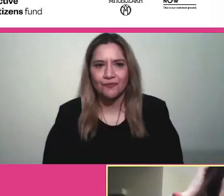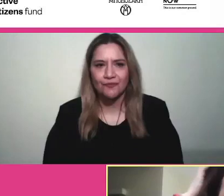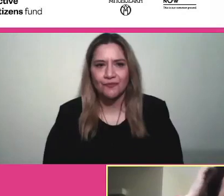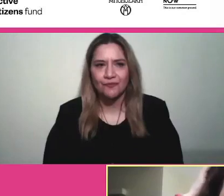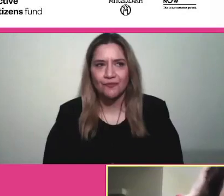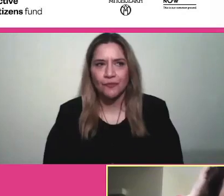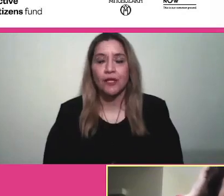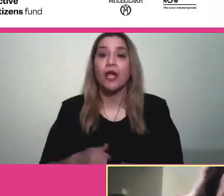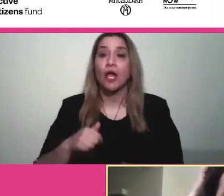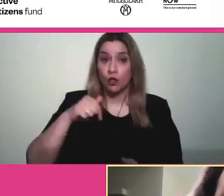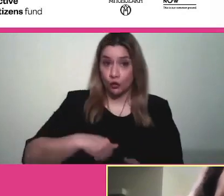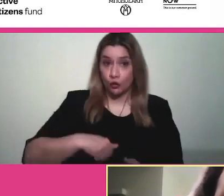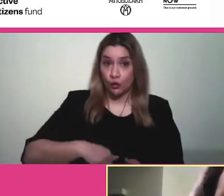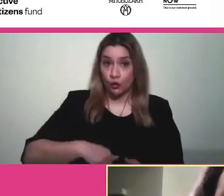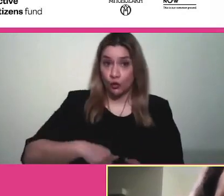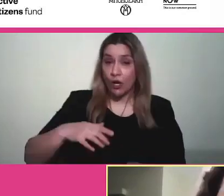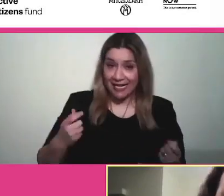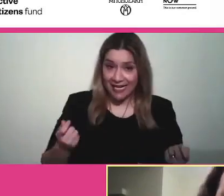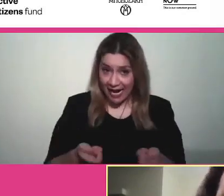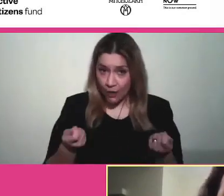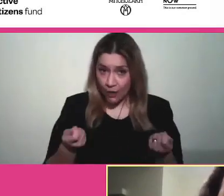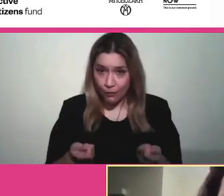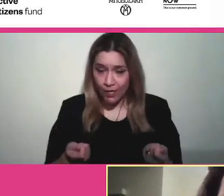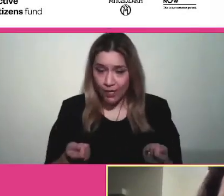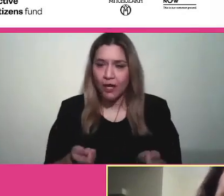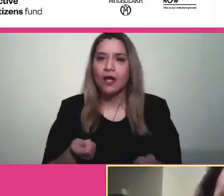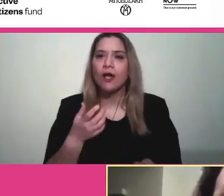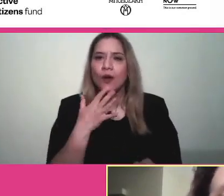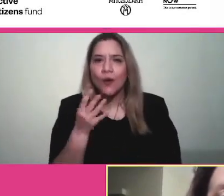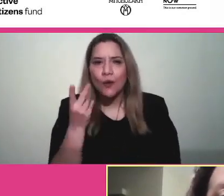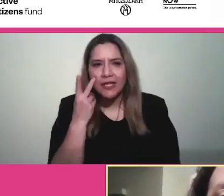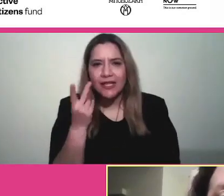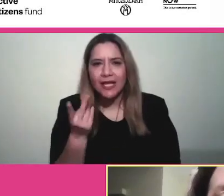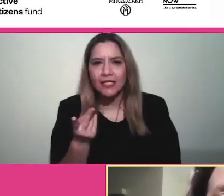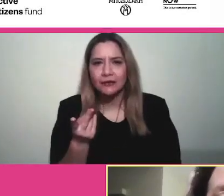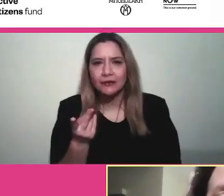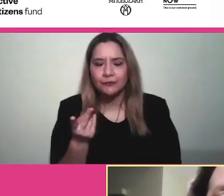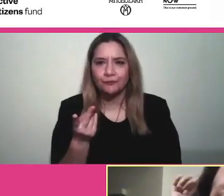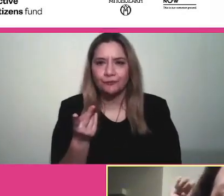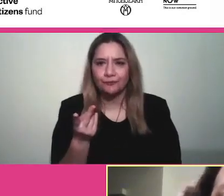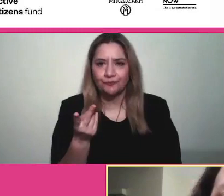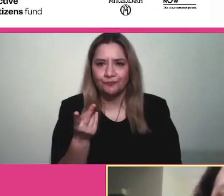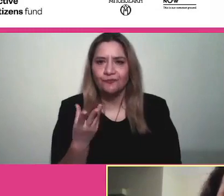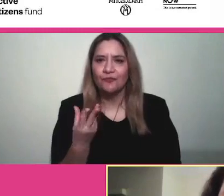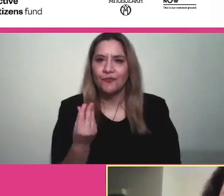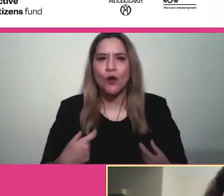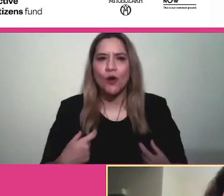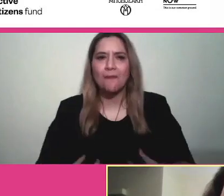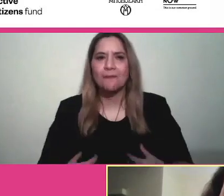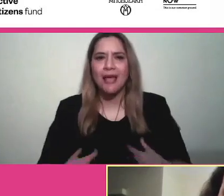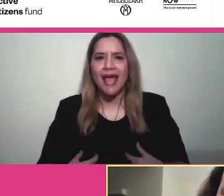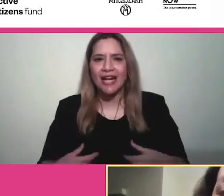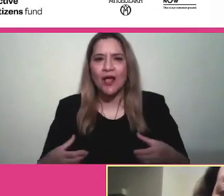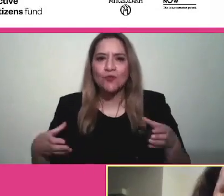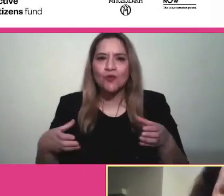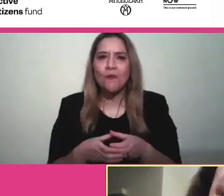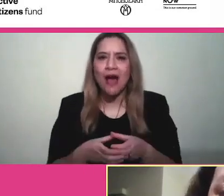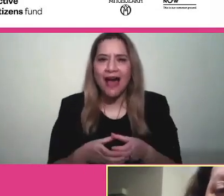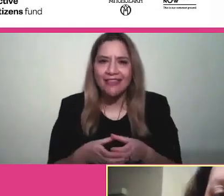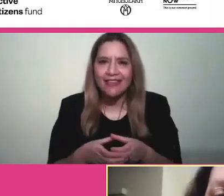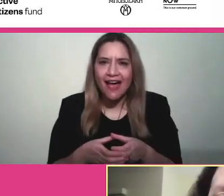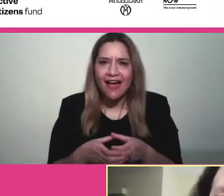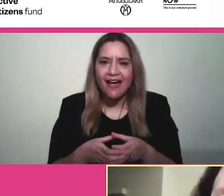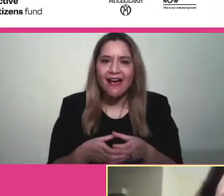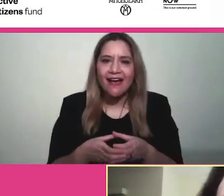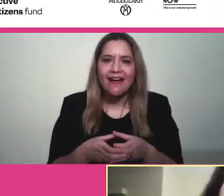Αυτό που θα ήθελα τώρα να κάνουμε, επειδή είδα ότι ήταν κάποια έτσι, μέλη από την ομάδα, εδώ δεν ξέρω αν είναι ακόμα